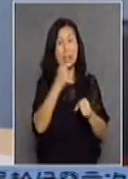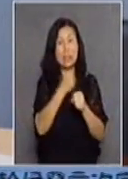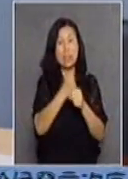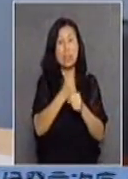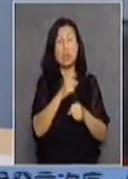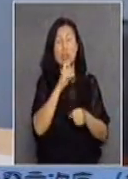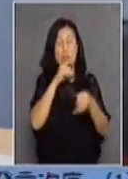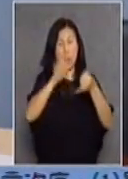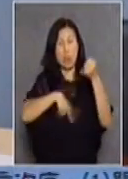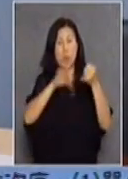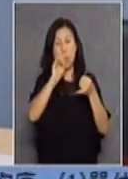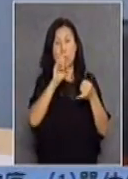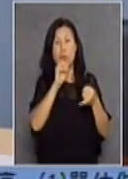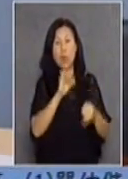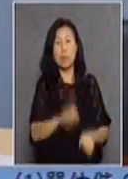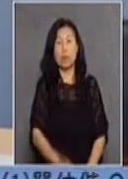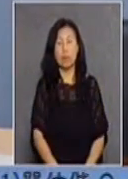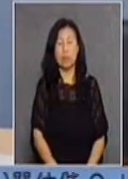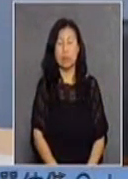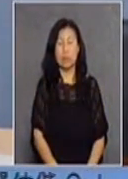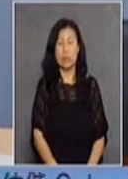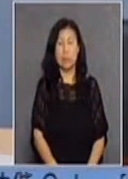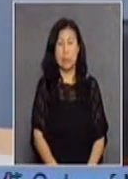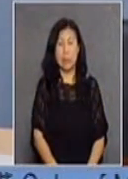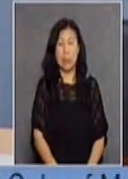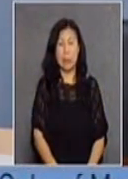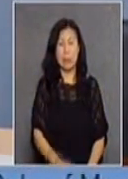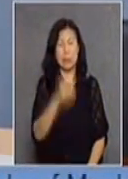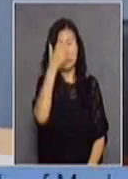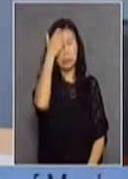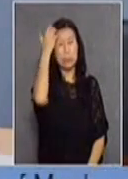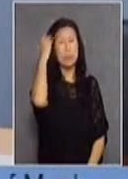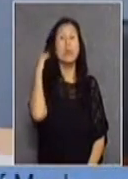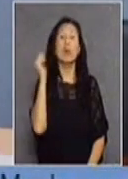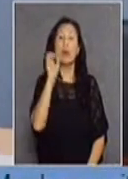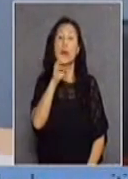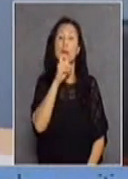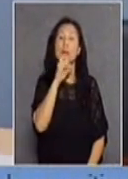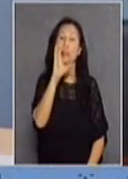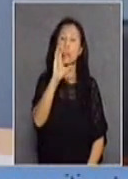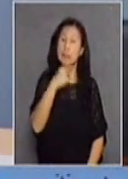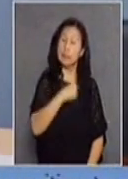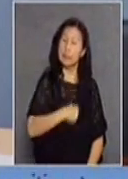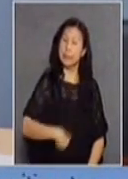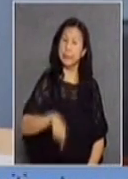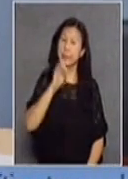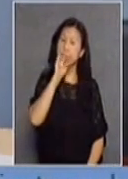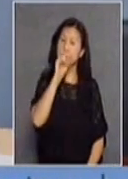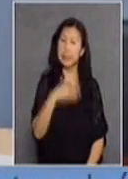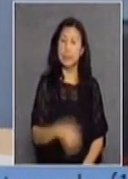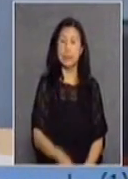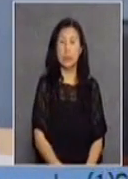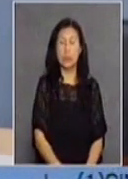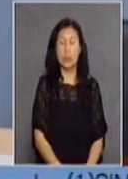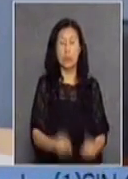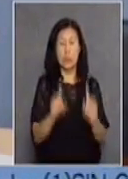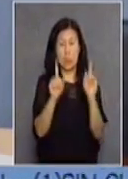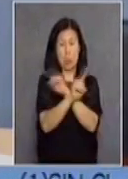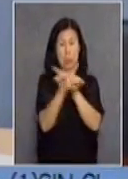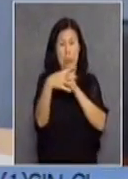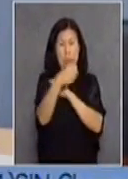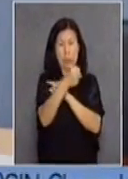咧就講嘅好即係非常之知咩啦。佢就話佢又點樣咧？佢最後尾就講代理主